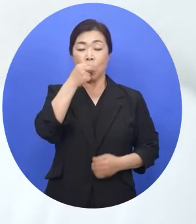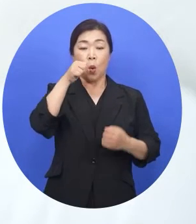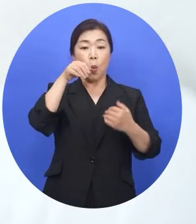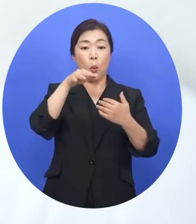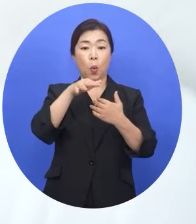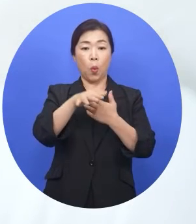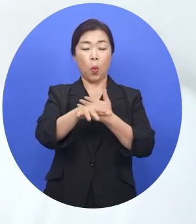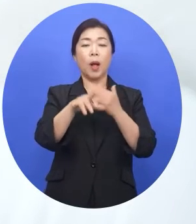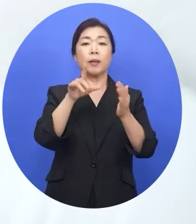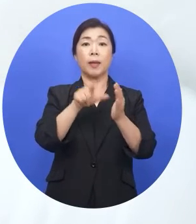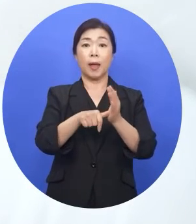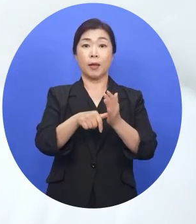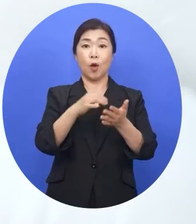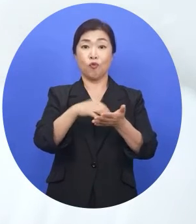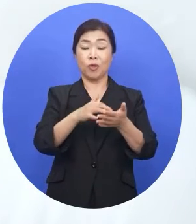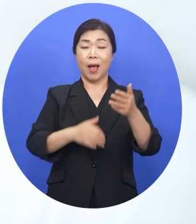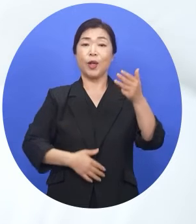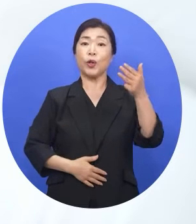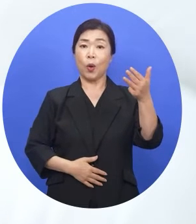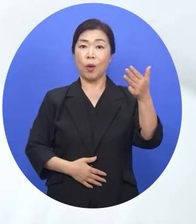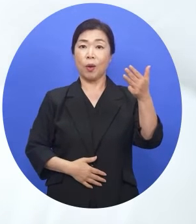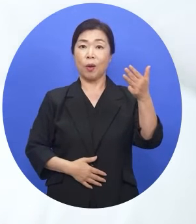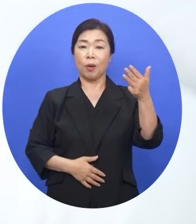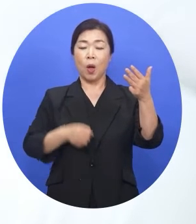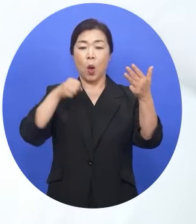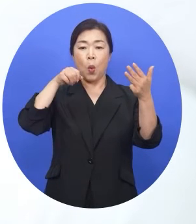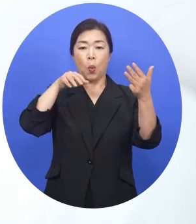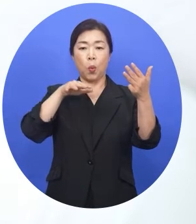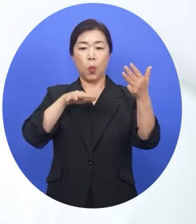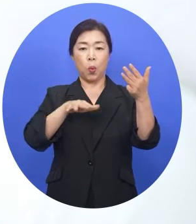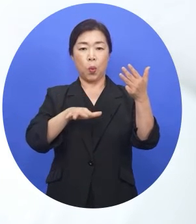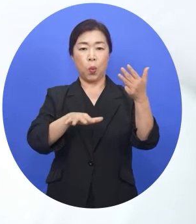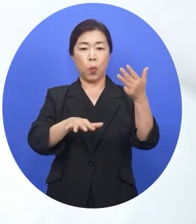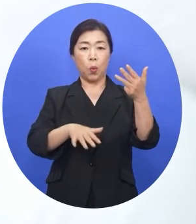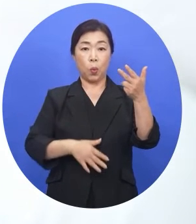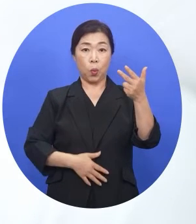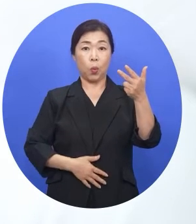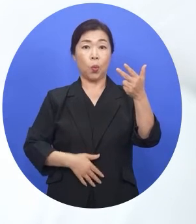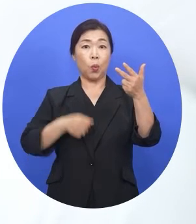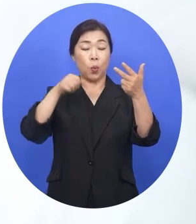숨을 내쉴 때는 여도를 세며 숨을 내쉽니다.